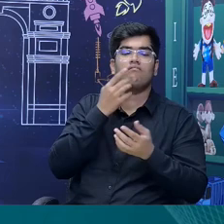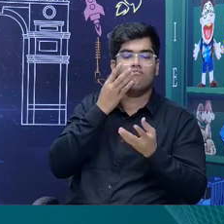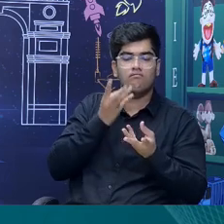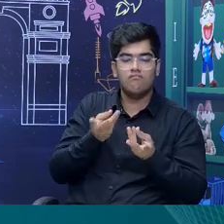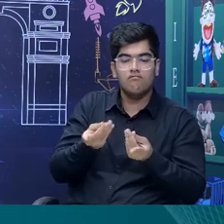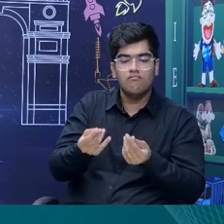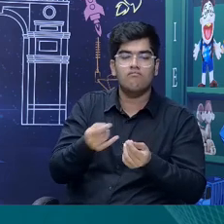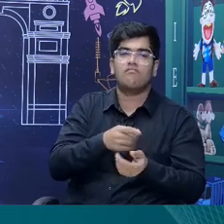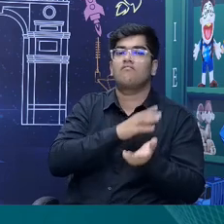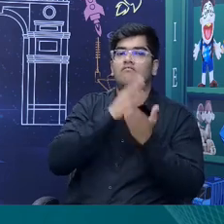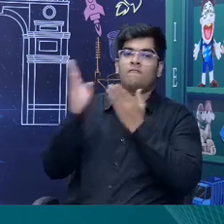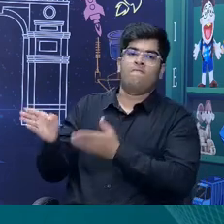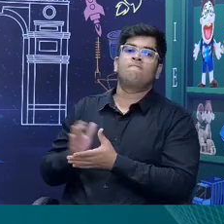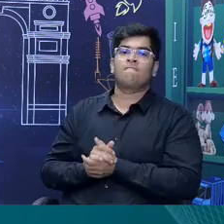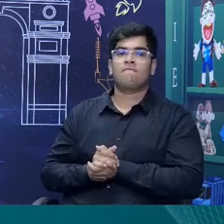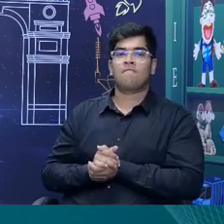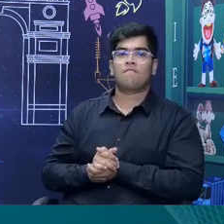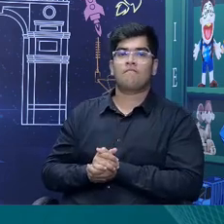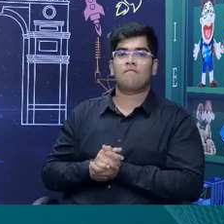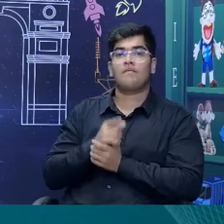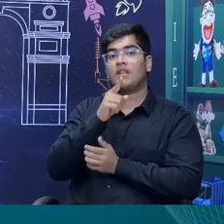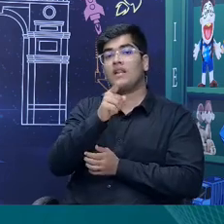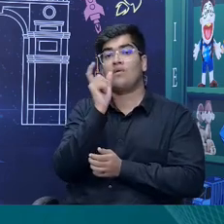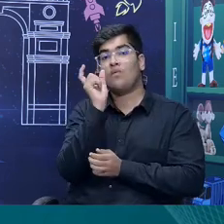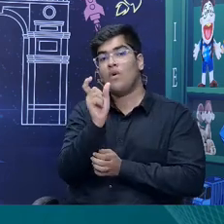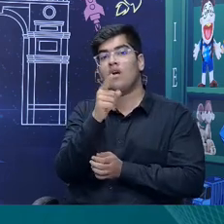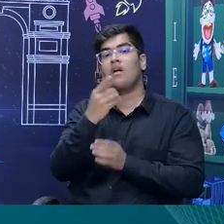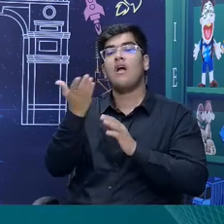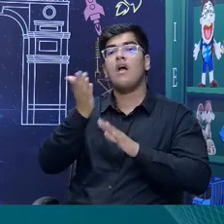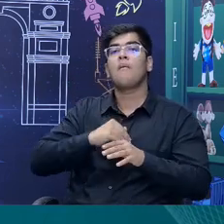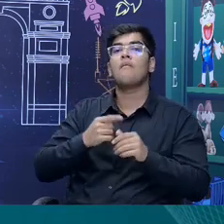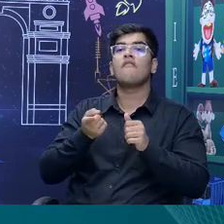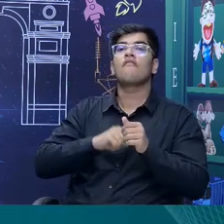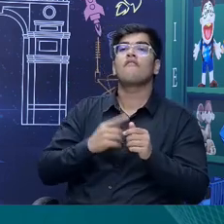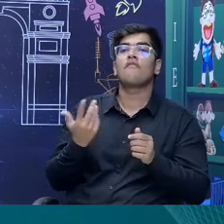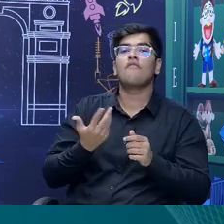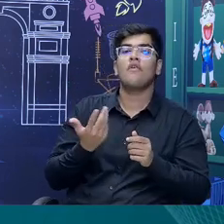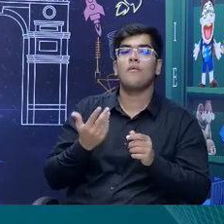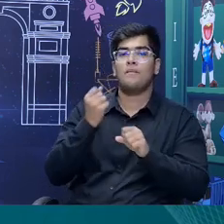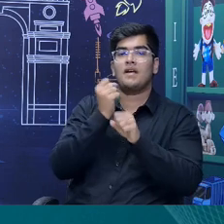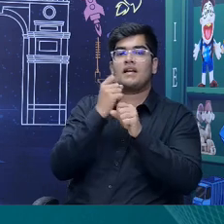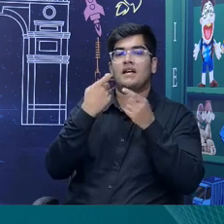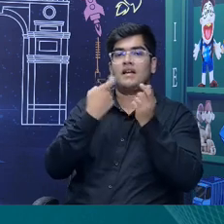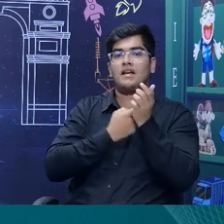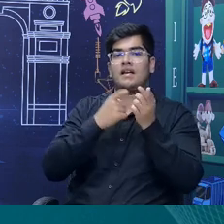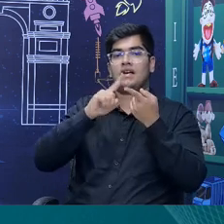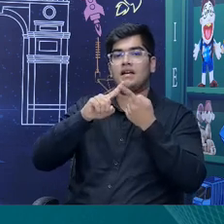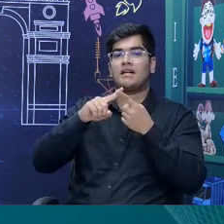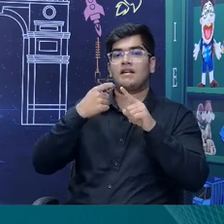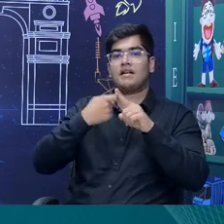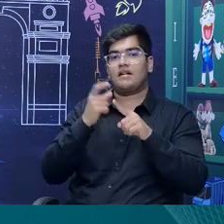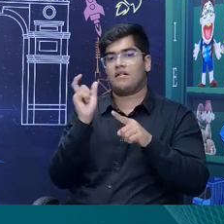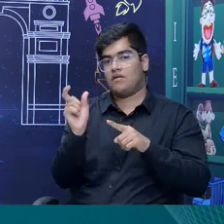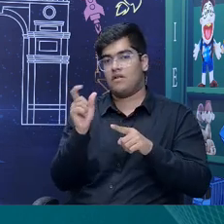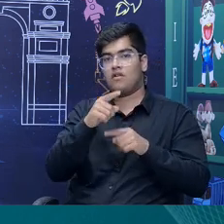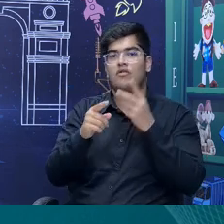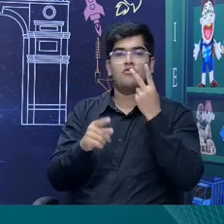शब्द डेमोक्रेसी आईटी इस एन ग्रीक टर्म जिसको हम दो पार्ट्स में डिवाइड करते हैं डेमोंस और